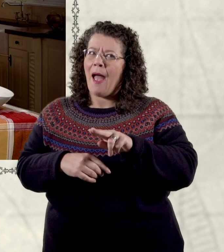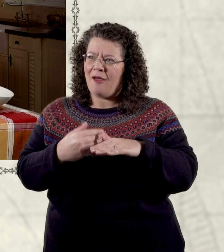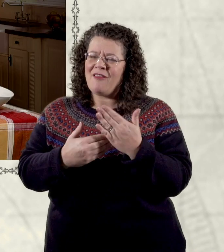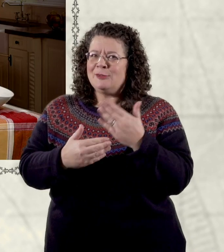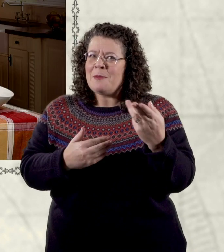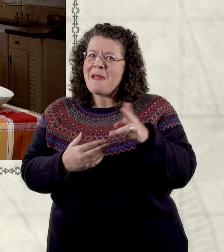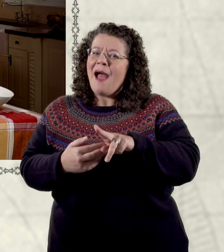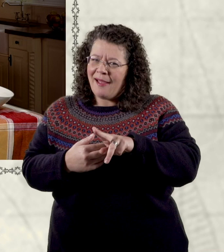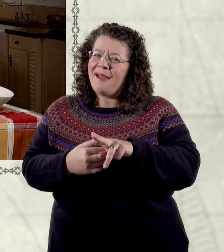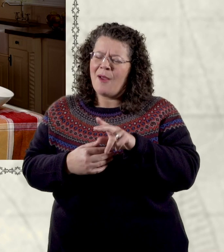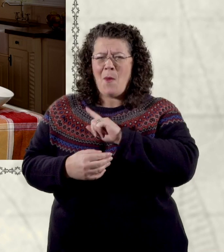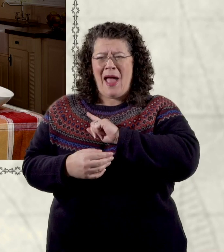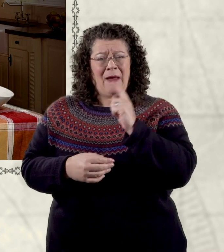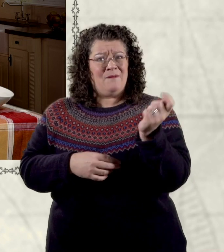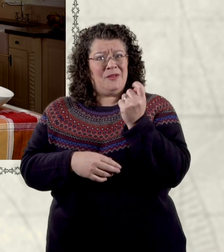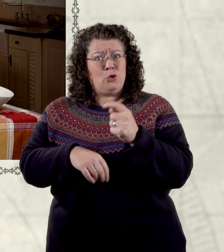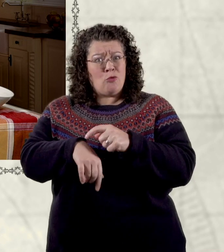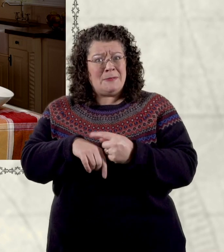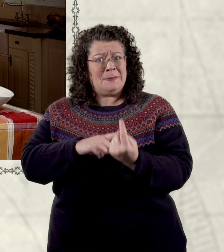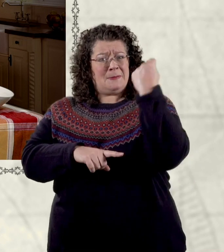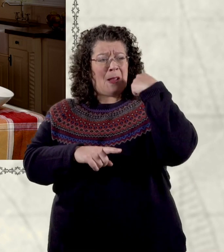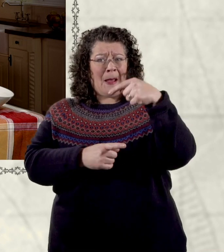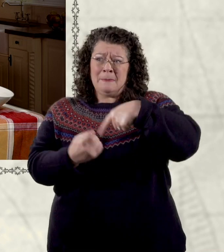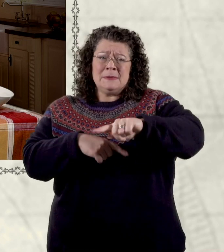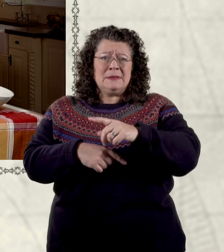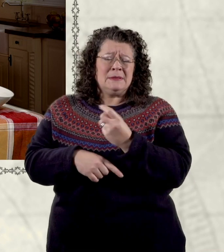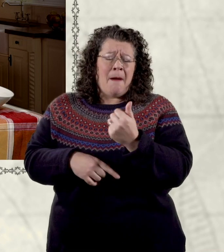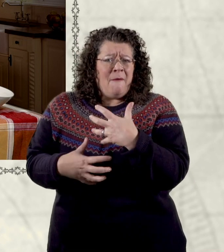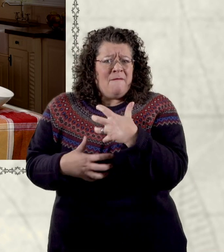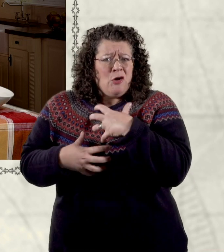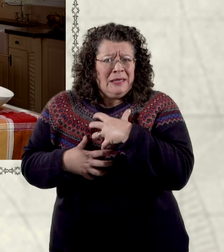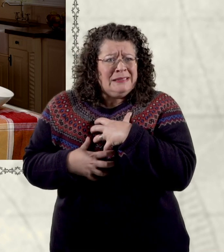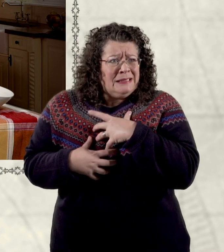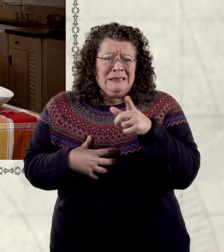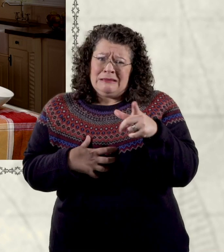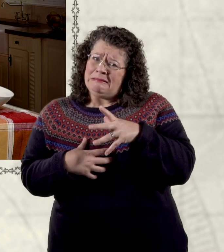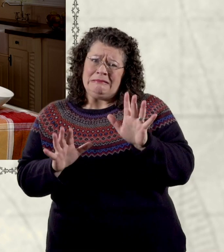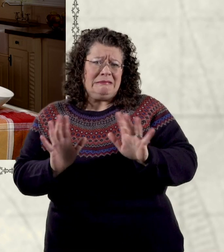hi'n ôl gyda ni, achos yn oes Victoria, oedd rhai pobl yn ei hofn.